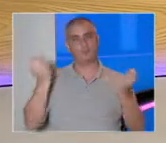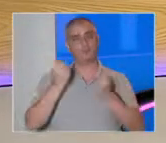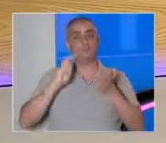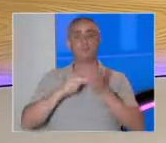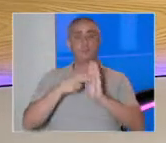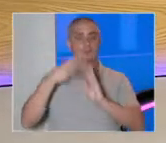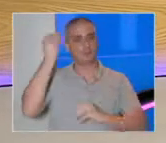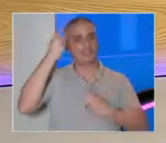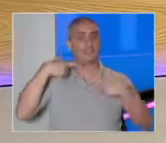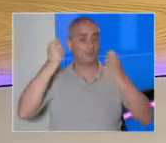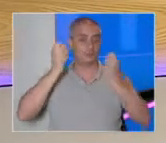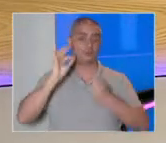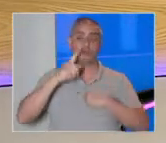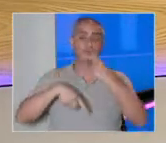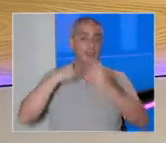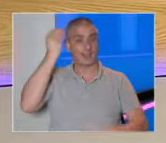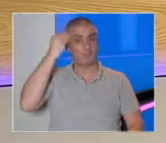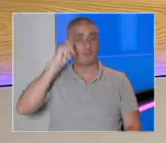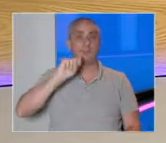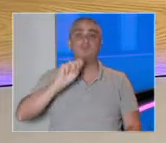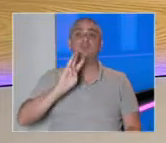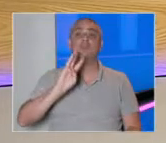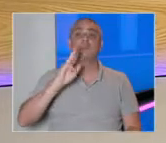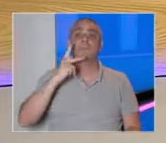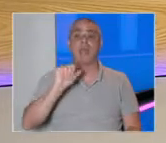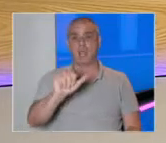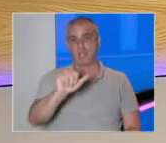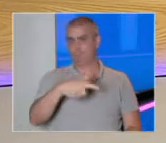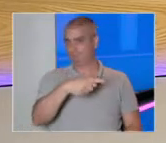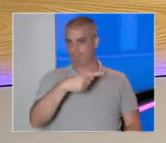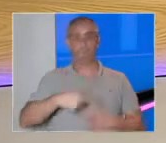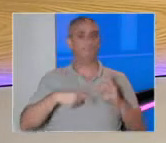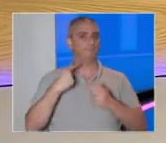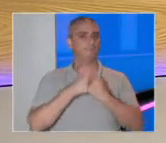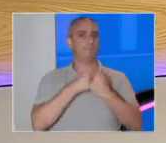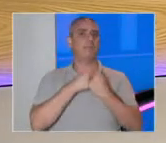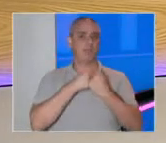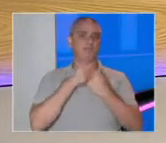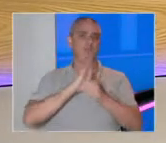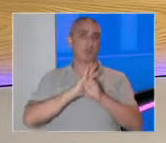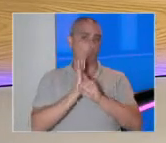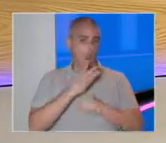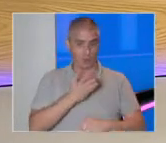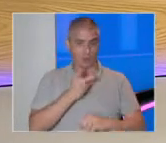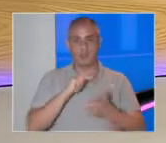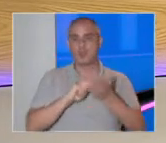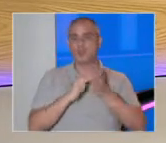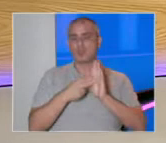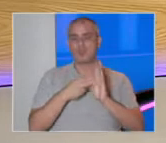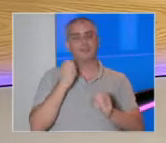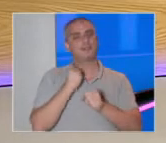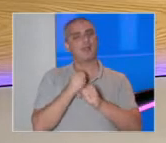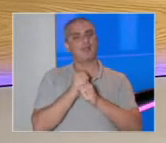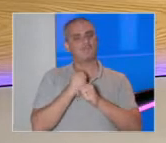את התוכנית הפדגוגית לשנת הלימודים תשפ"א על רקע מאבק בנגיף קורונה. בתוכנית עבודה